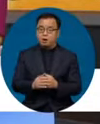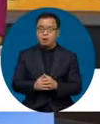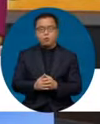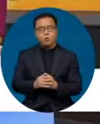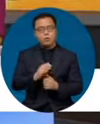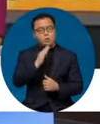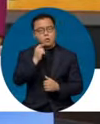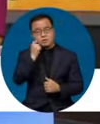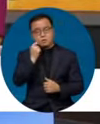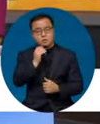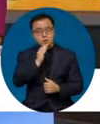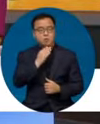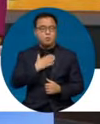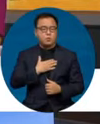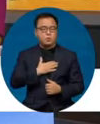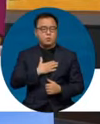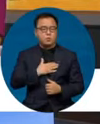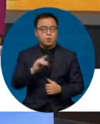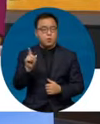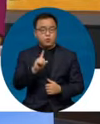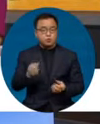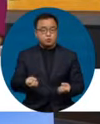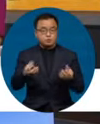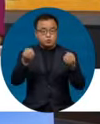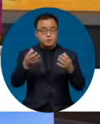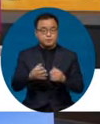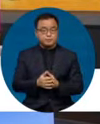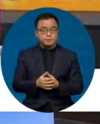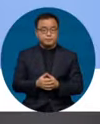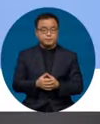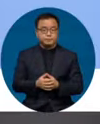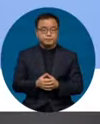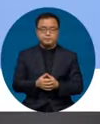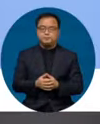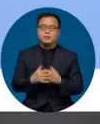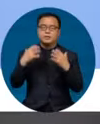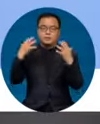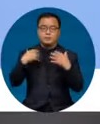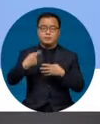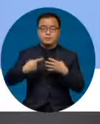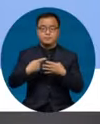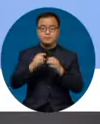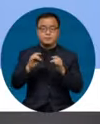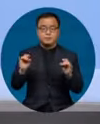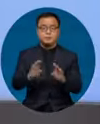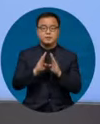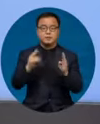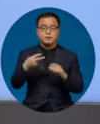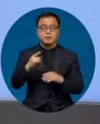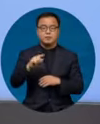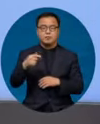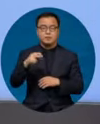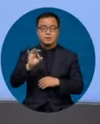인기가 좋다는 거겠죠. 자, 어떤 음악 축제인지 설명을 해주실까요? 네, 매년 여름에 열리는 평창 대관령 음악제는 대자연